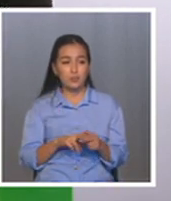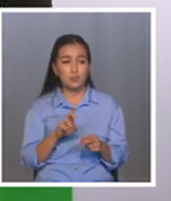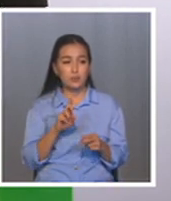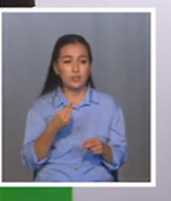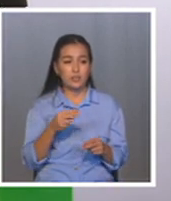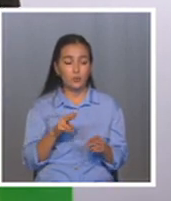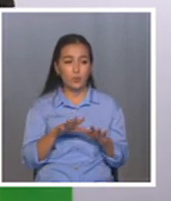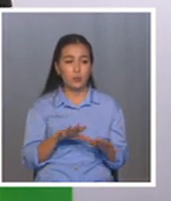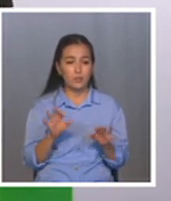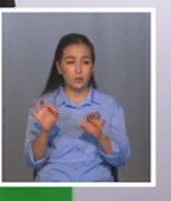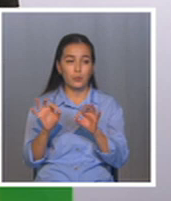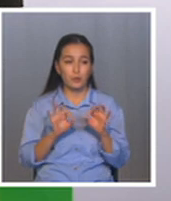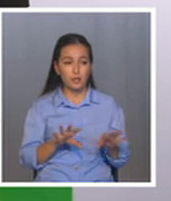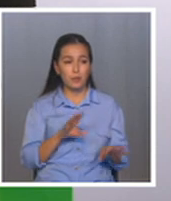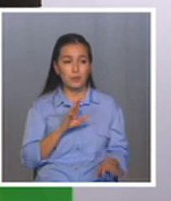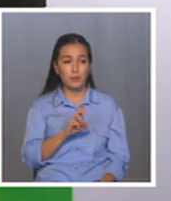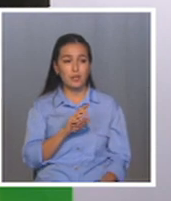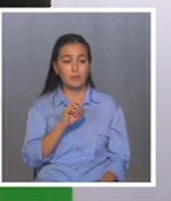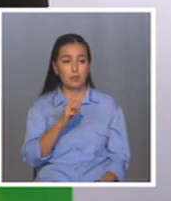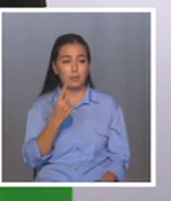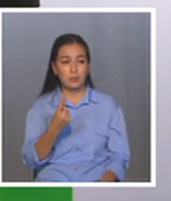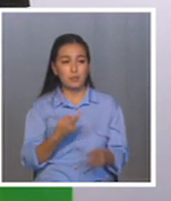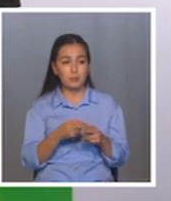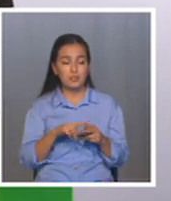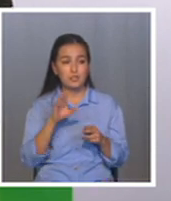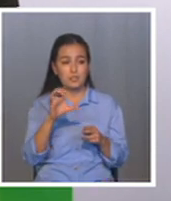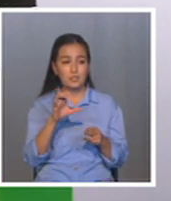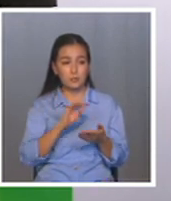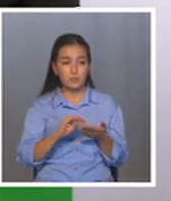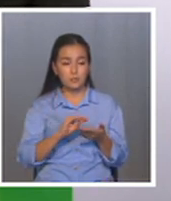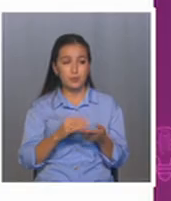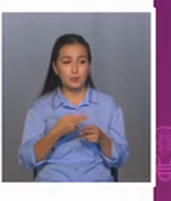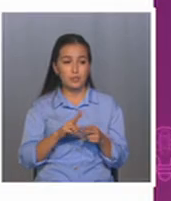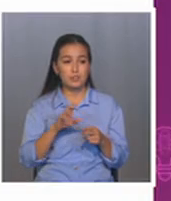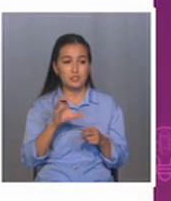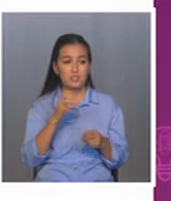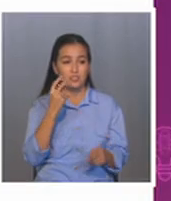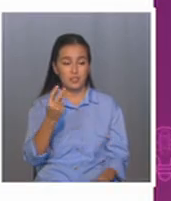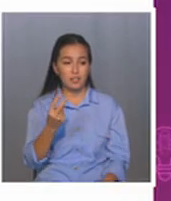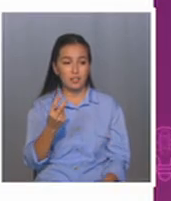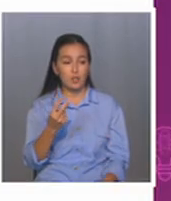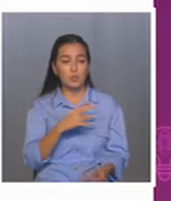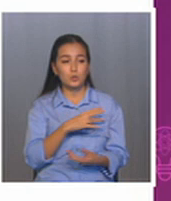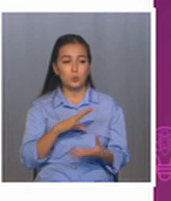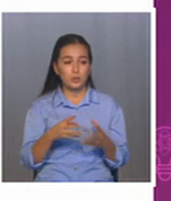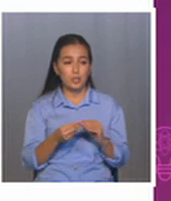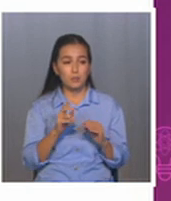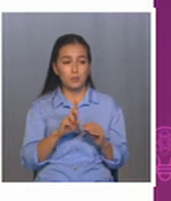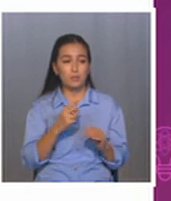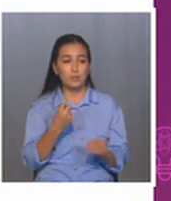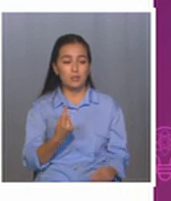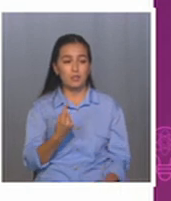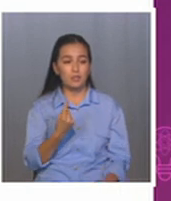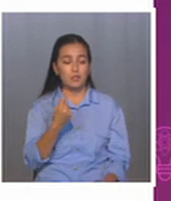қоямыз. Ал B1 дегеніміз оны біз С деп белгіледік, сонда ол С квадрат. Сонда B1D